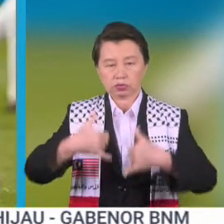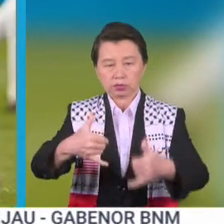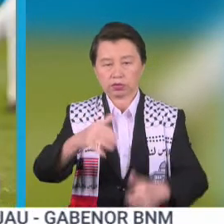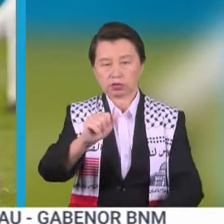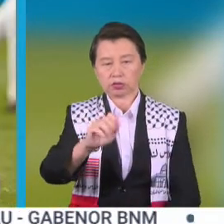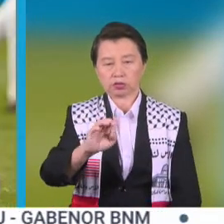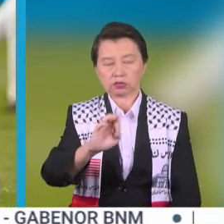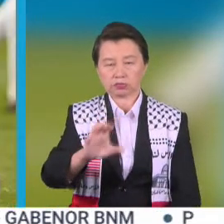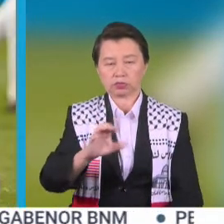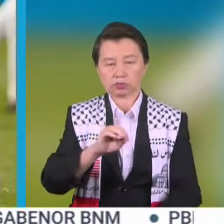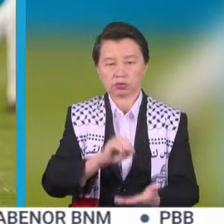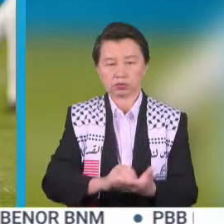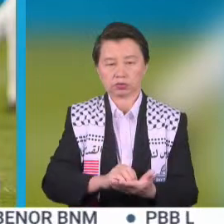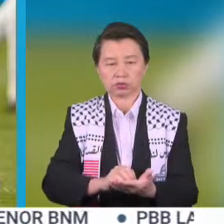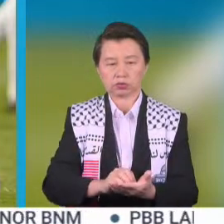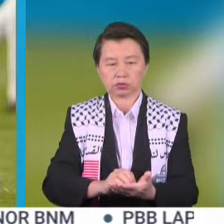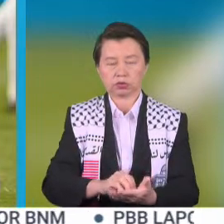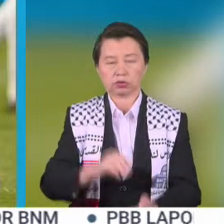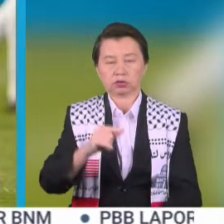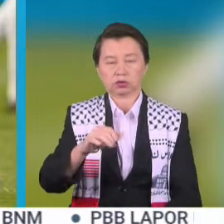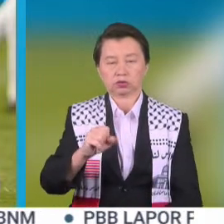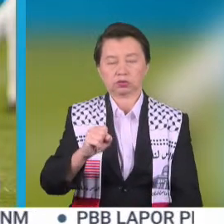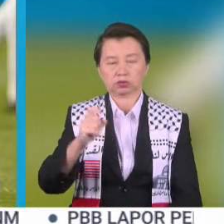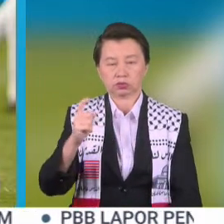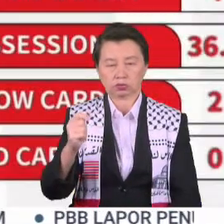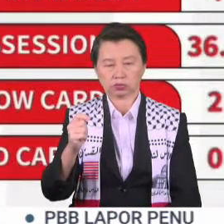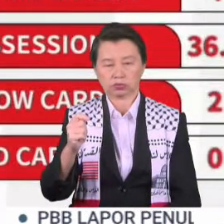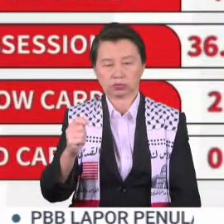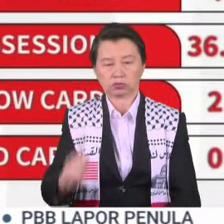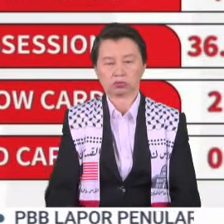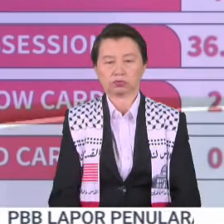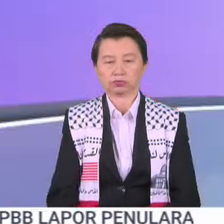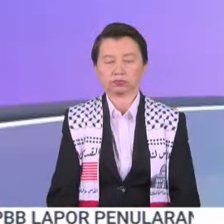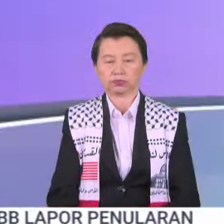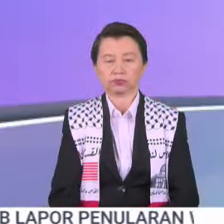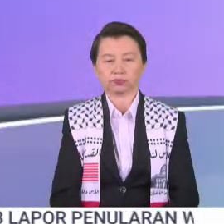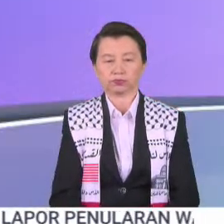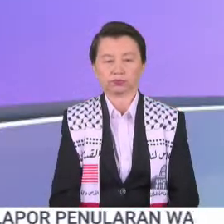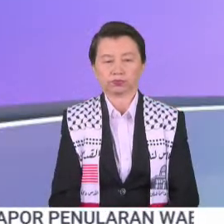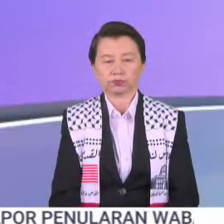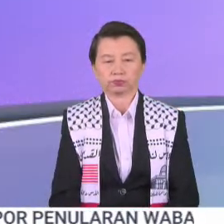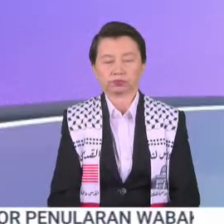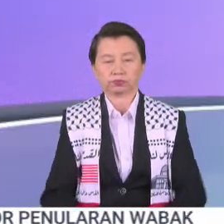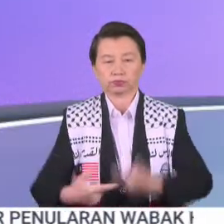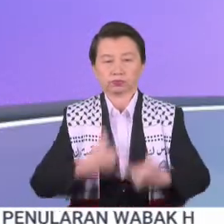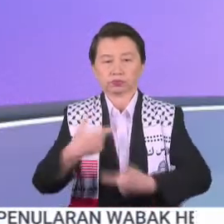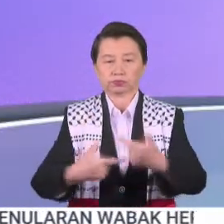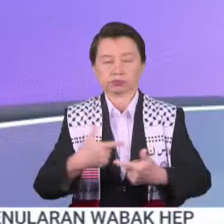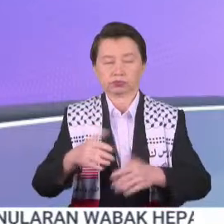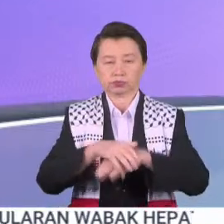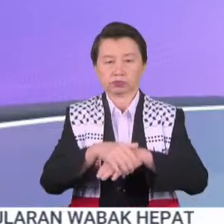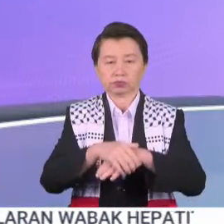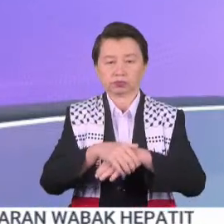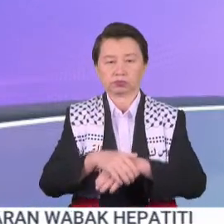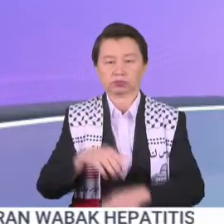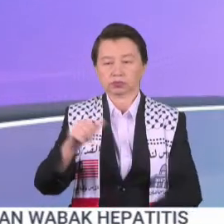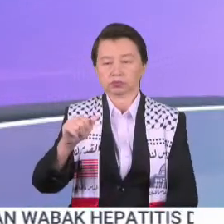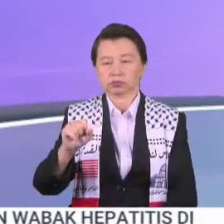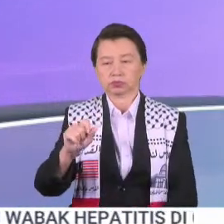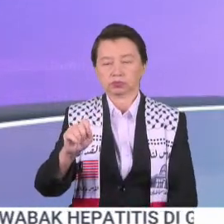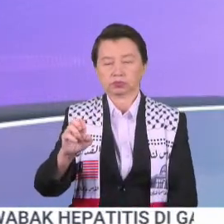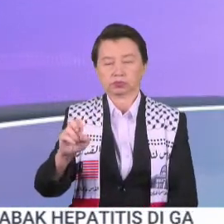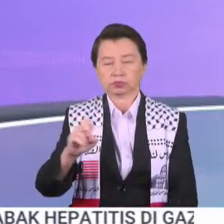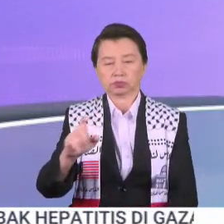AFC di Stadium Central Coast Gosford. Liga Perdana Inggeris. Arsenal terus gah